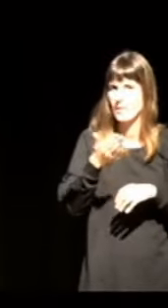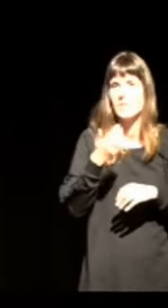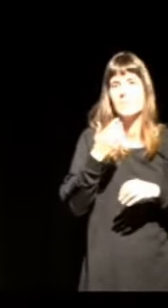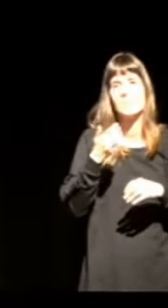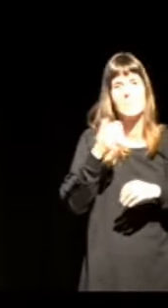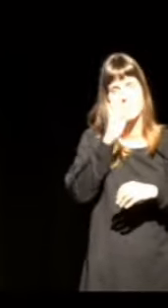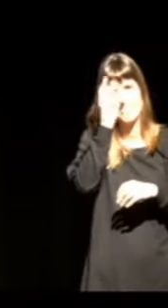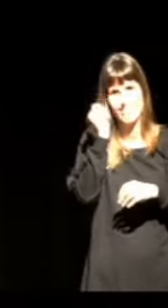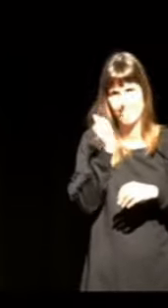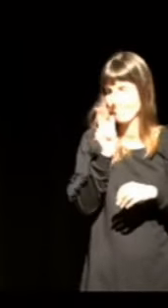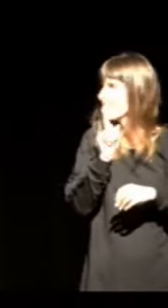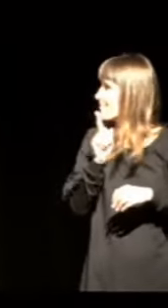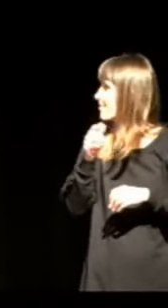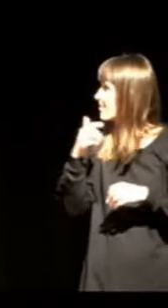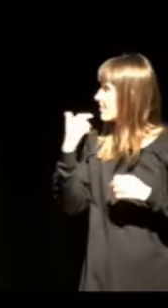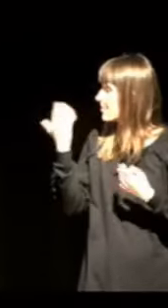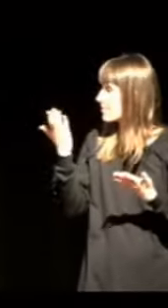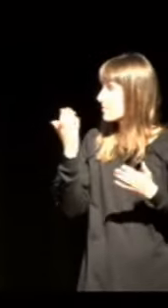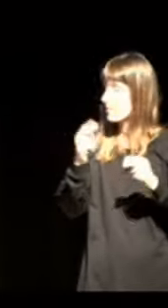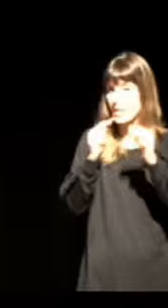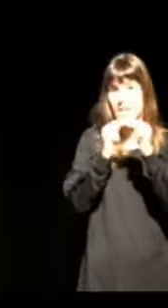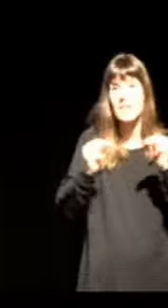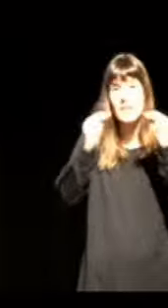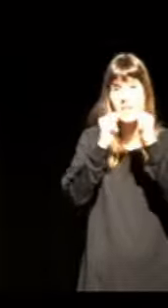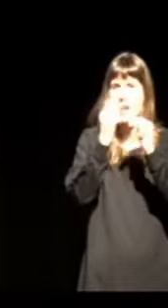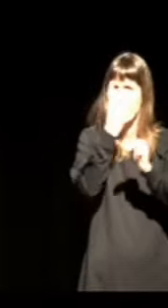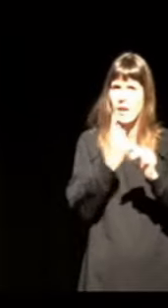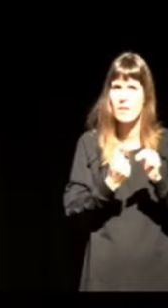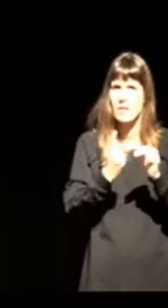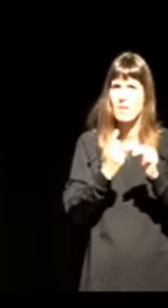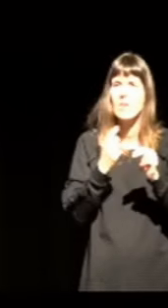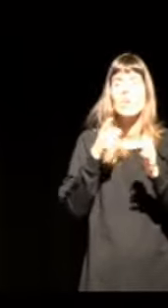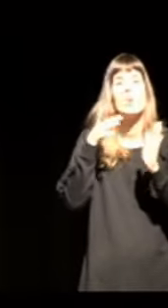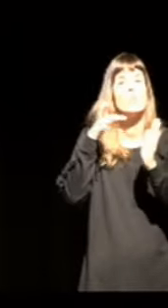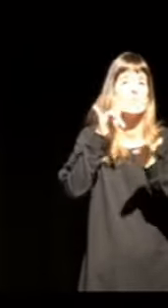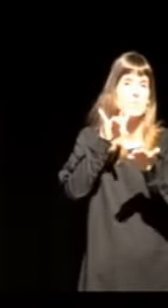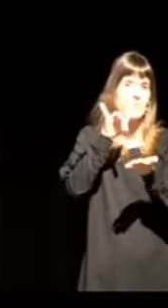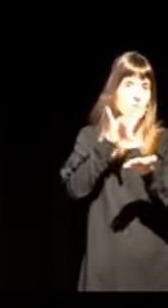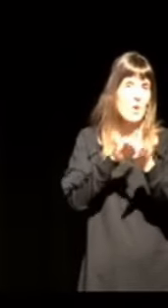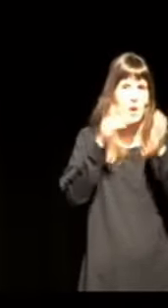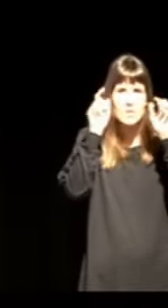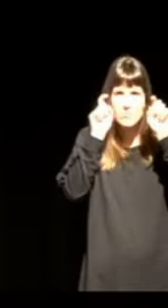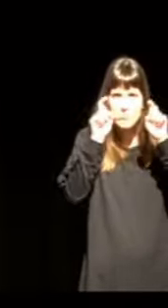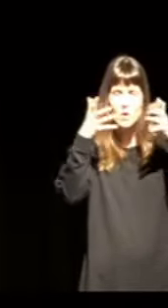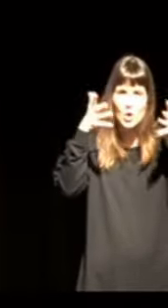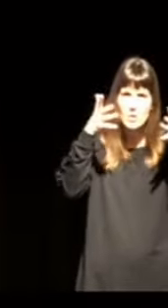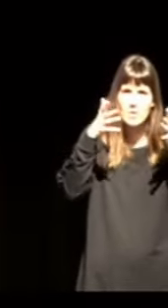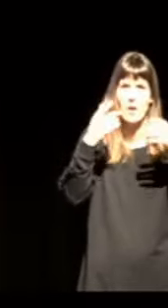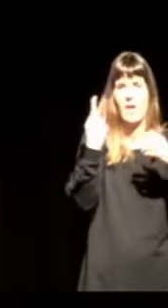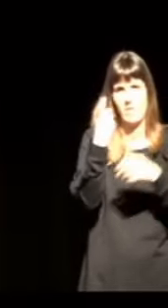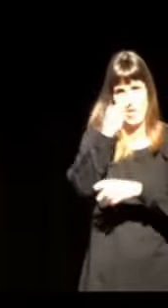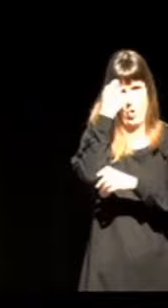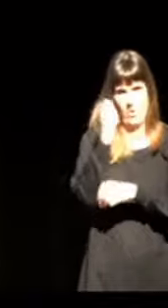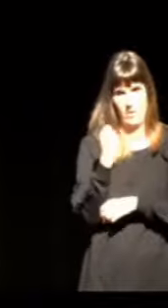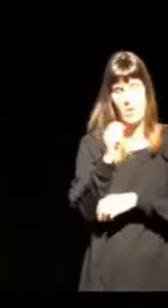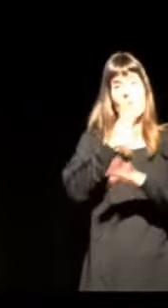ezahaztea. Hemen, maila horretan agertzen diren, maila guztietan agertzen diren preskrizioak bete egiten dira. Eta